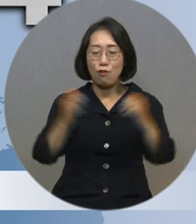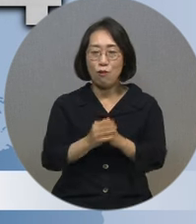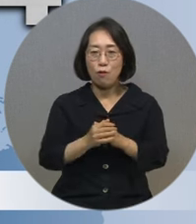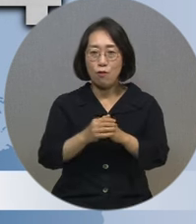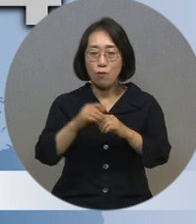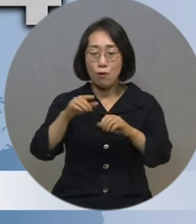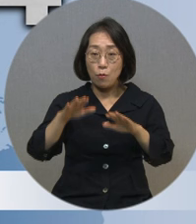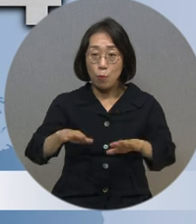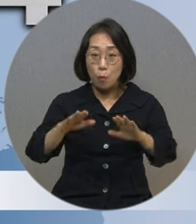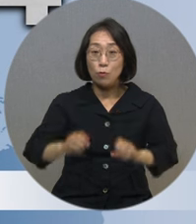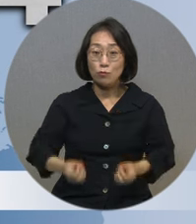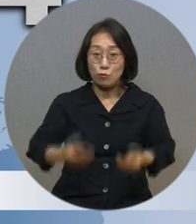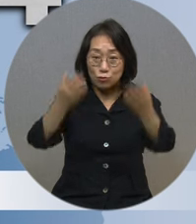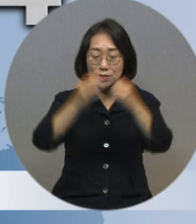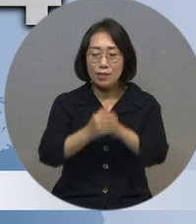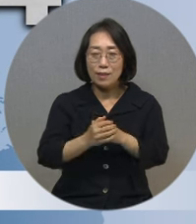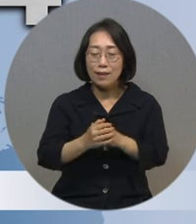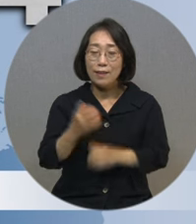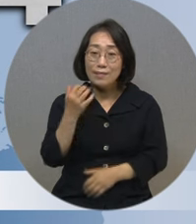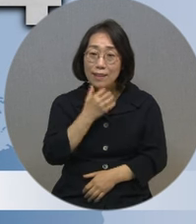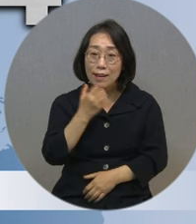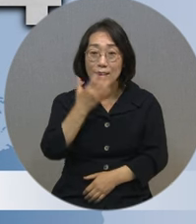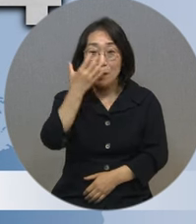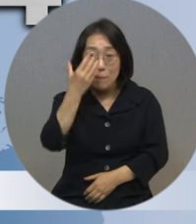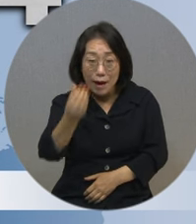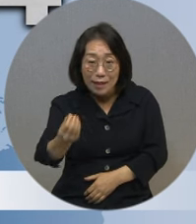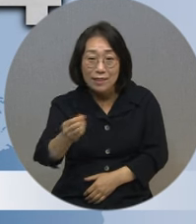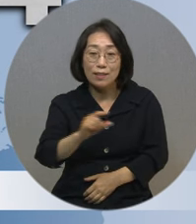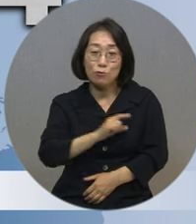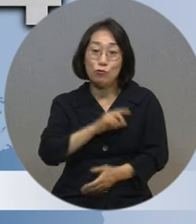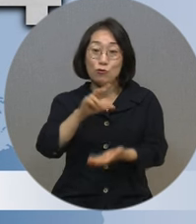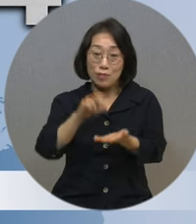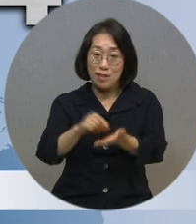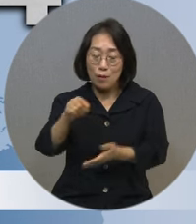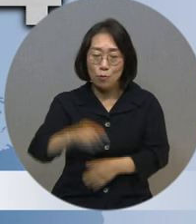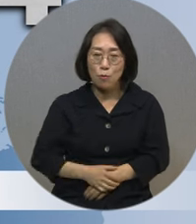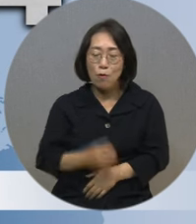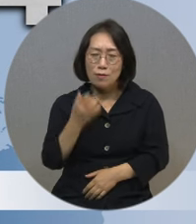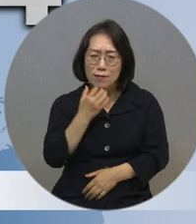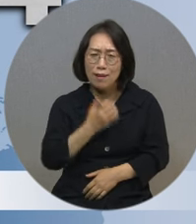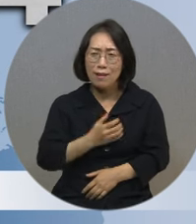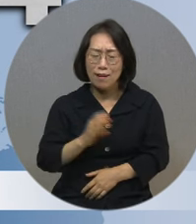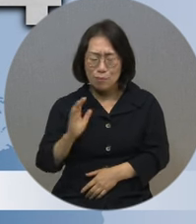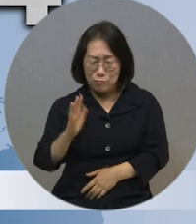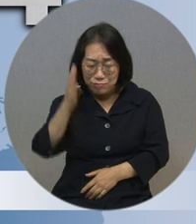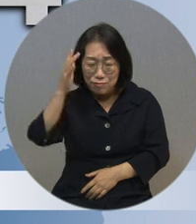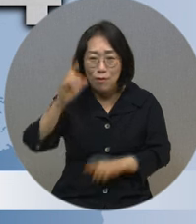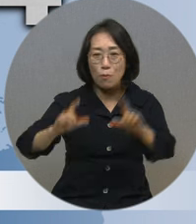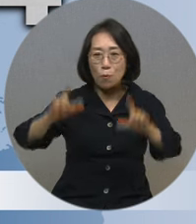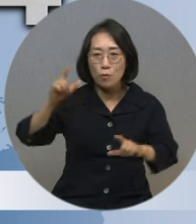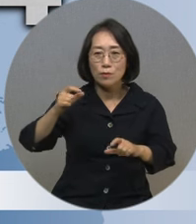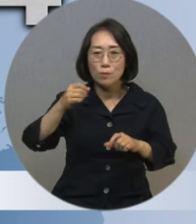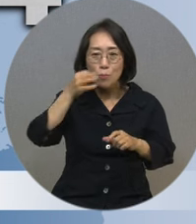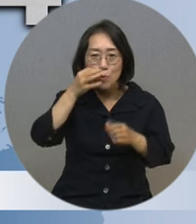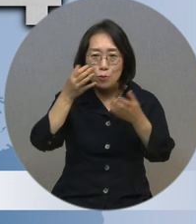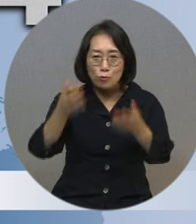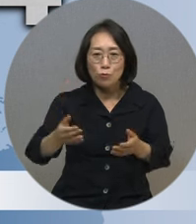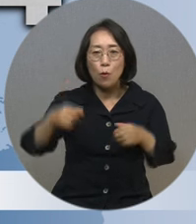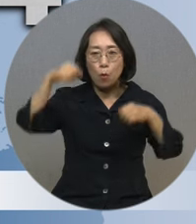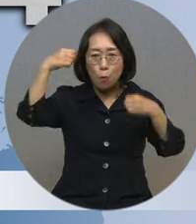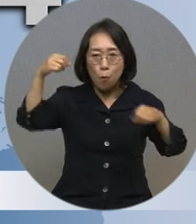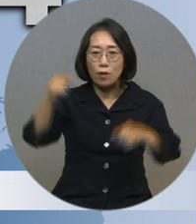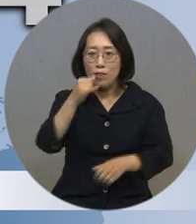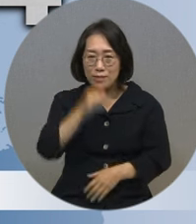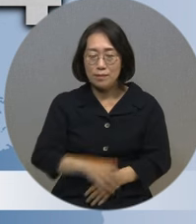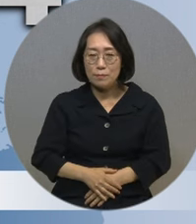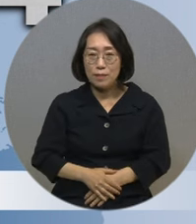이번 축제는 춘향 컬러에 반한다라는 주제로 화려하고 생동감 넘치는 공연과 체험이 펼쳐집니다. 특별히